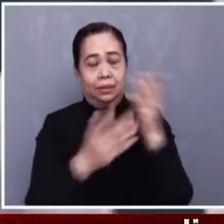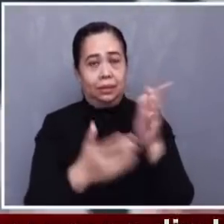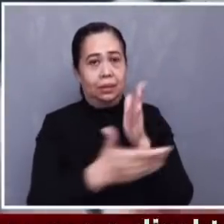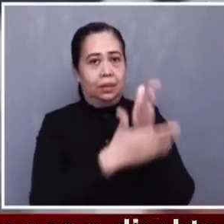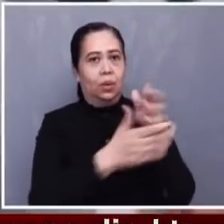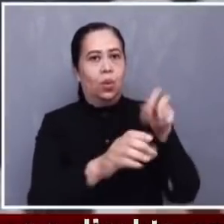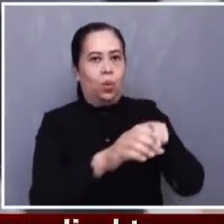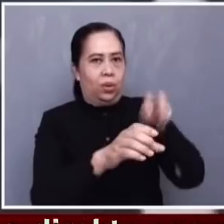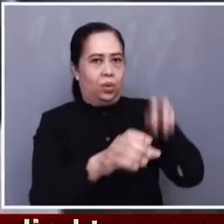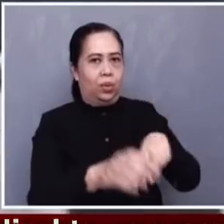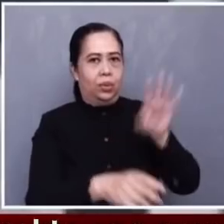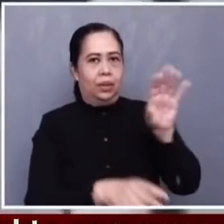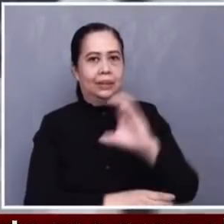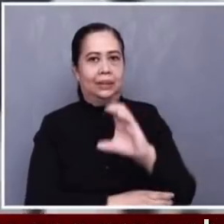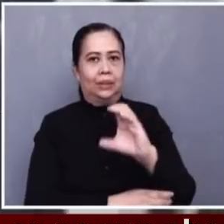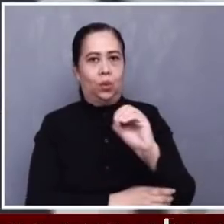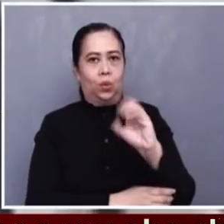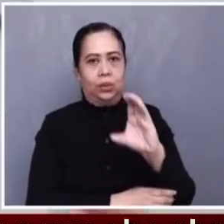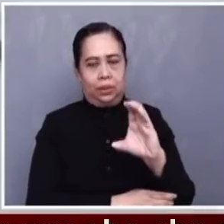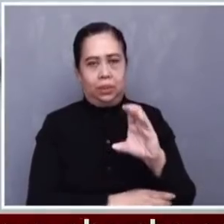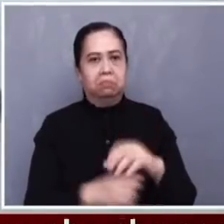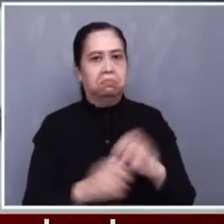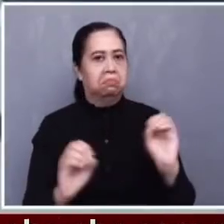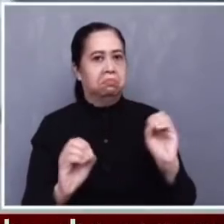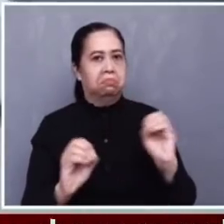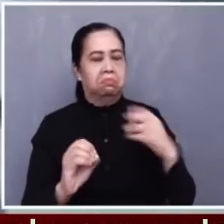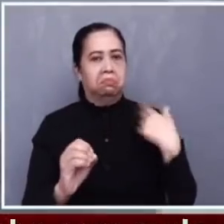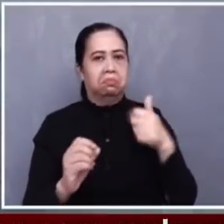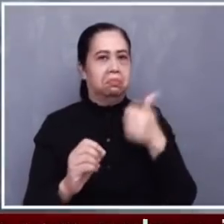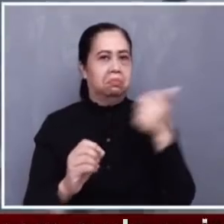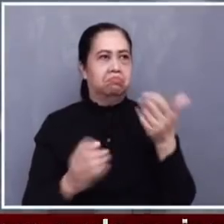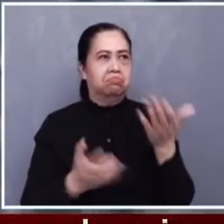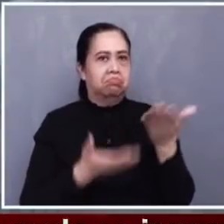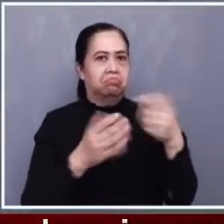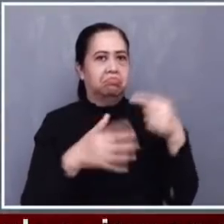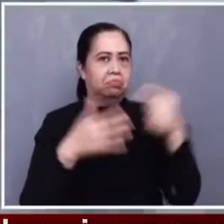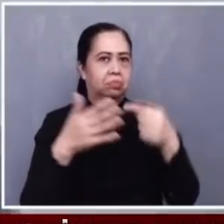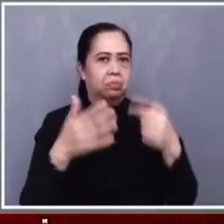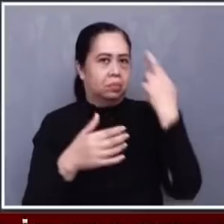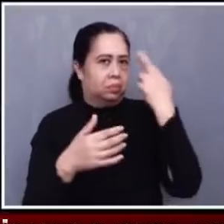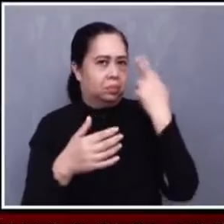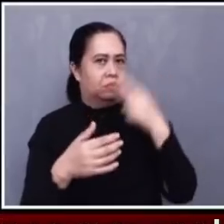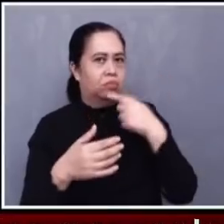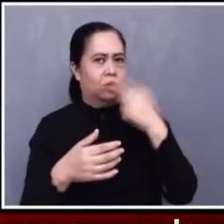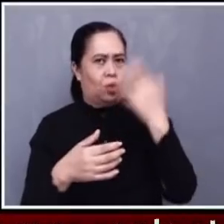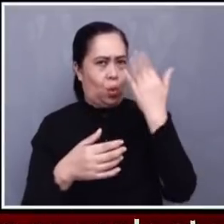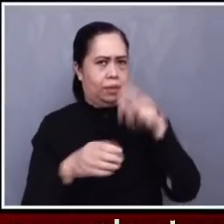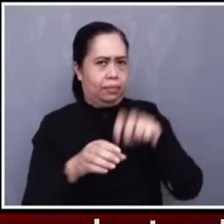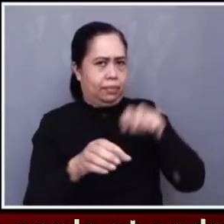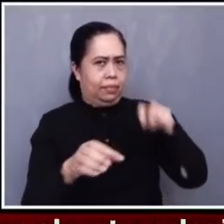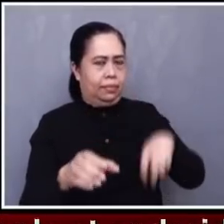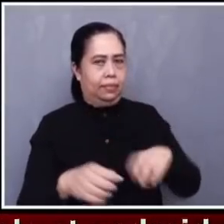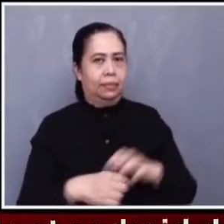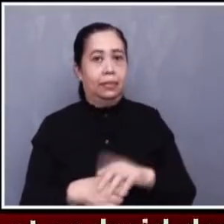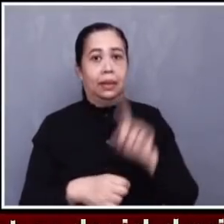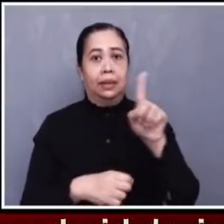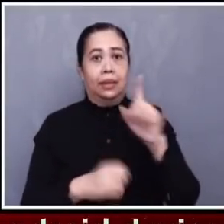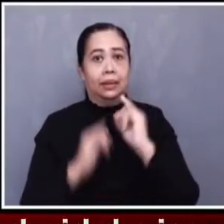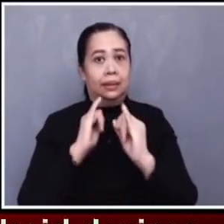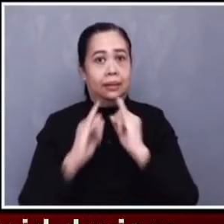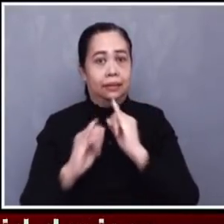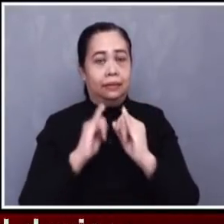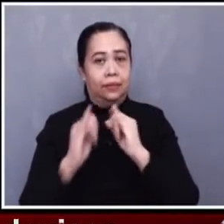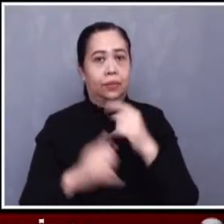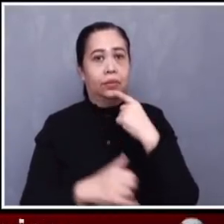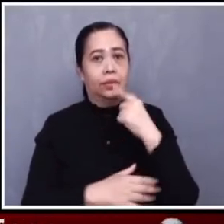ng kanyang COC. Wala pa munang ibang ibinigay na dahilan ang mayora sa pag-atras. Sa isang panayam, sinabi